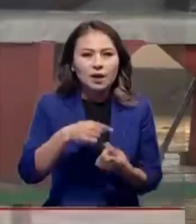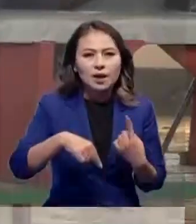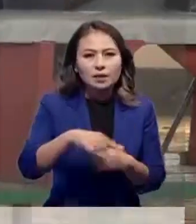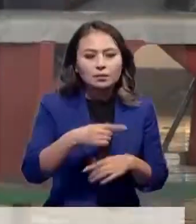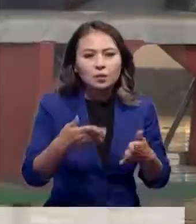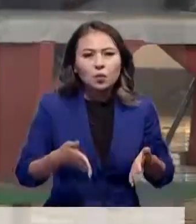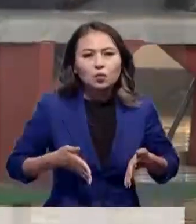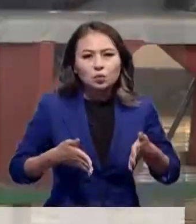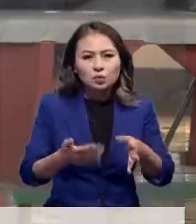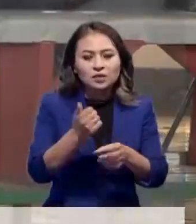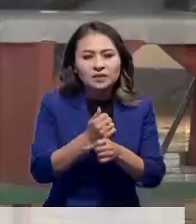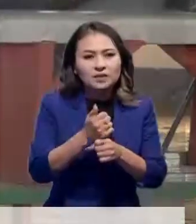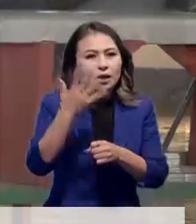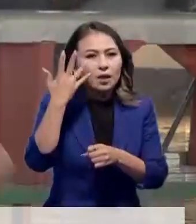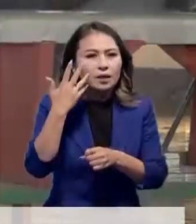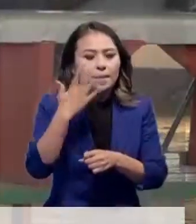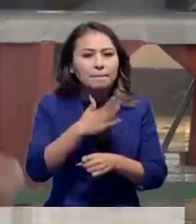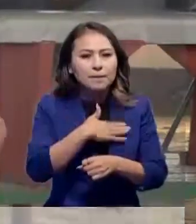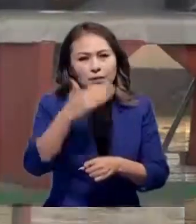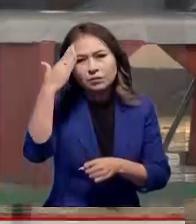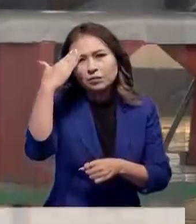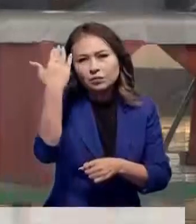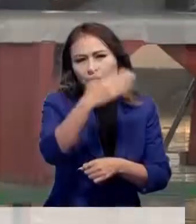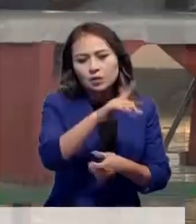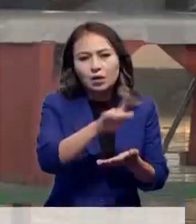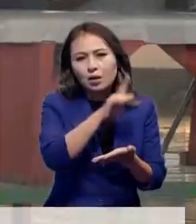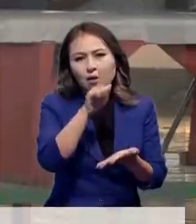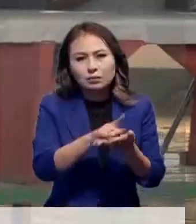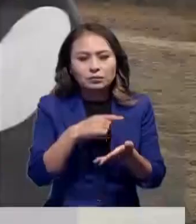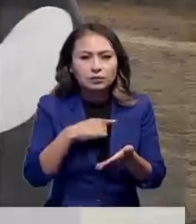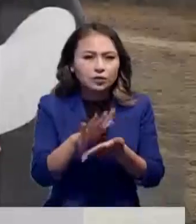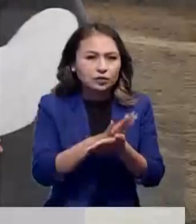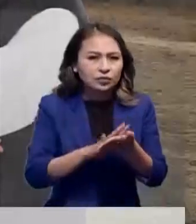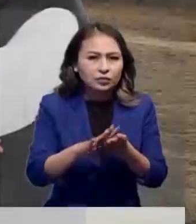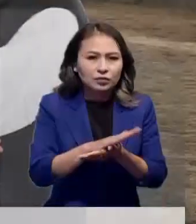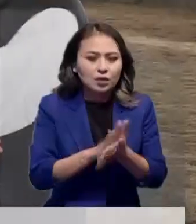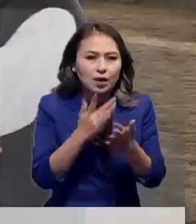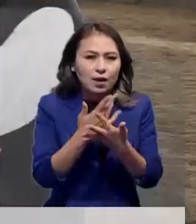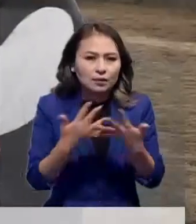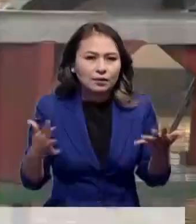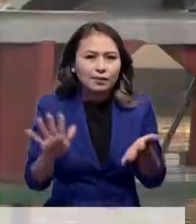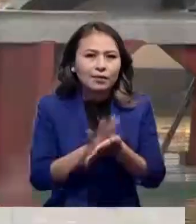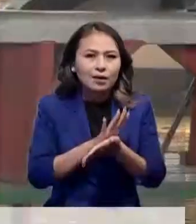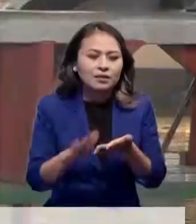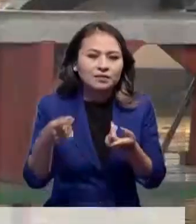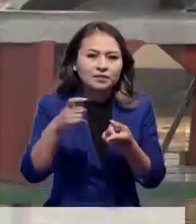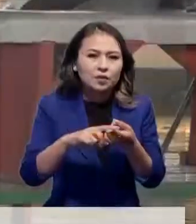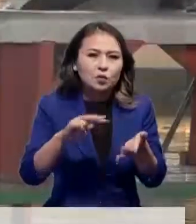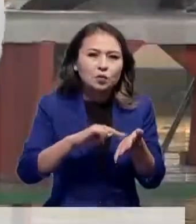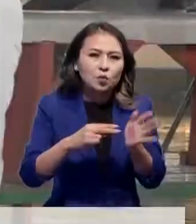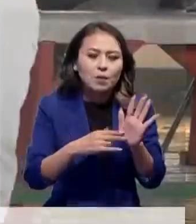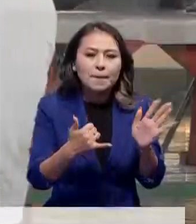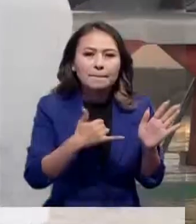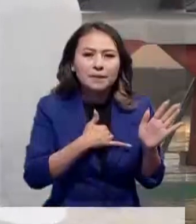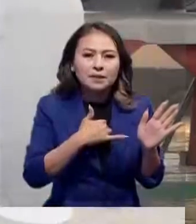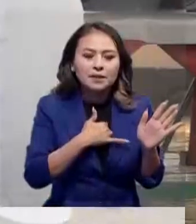осы жолға түскенде де салаға біздер біреуге масыл болайын деп, яғни міндетті болайын деп келген іштеміз жоқ. Жаңағыдай әртүрлі гранттарға қатыссақ, осы жобаны біздерге,